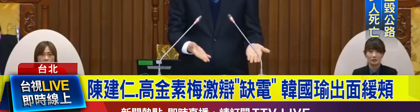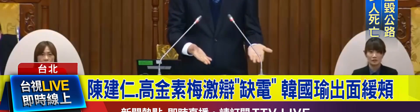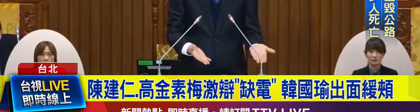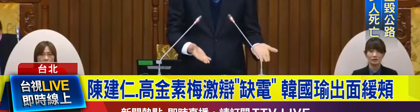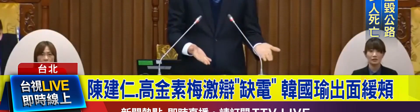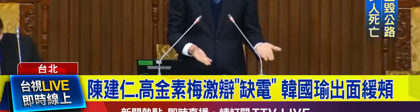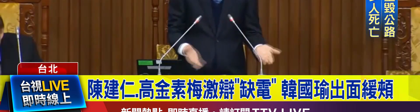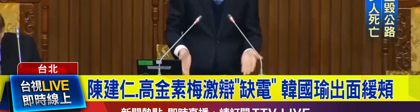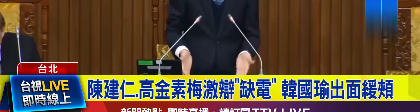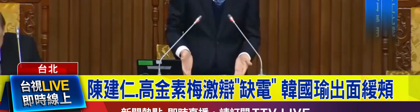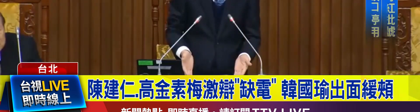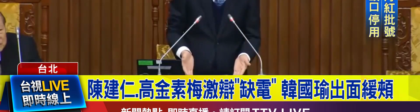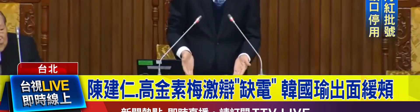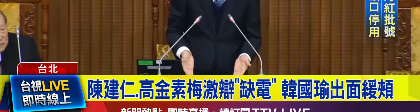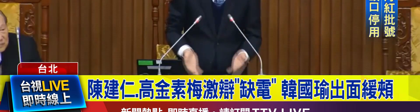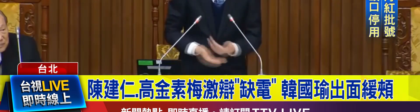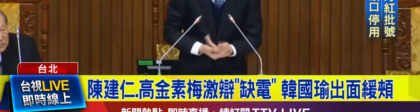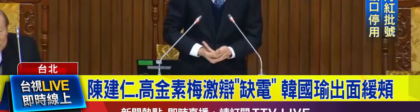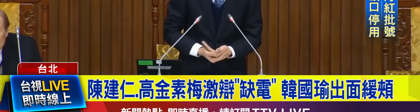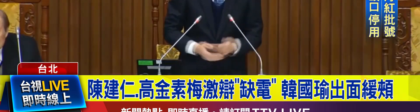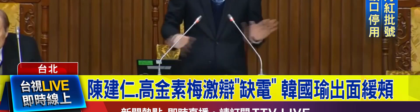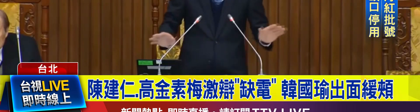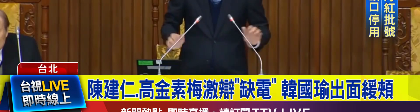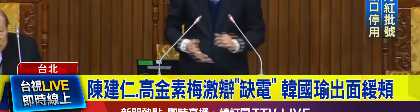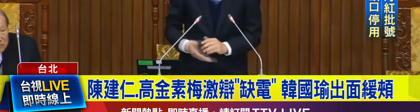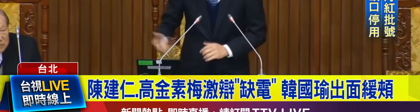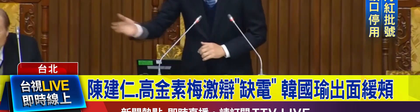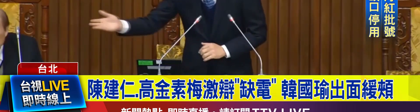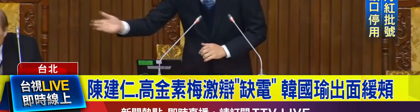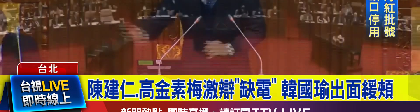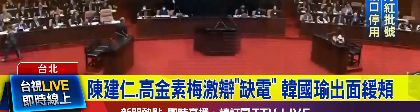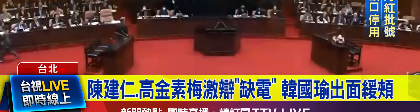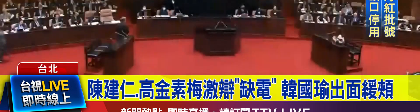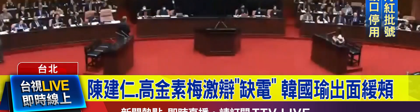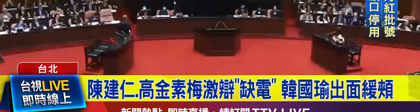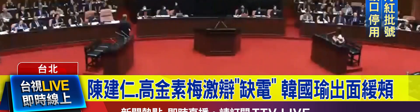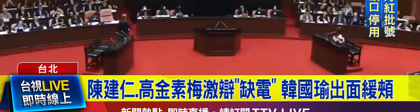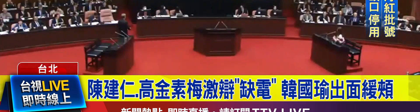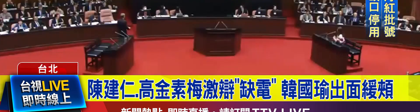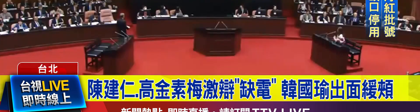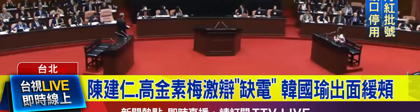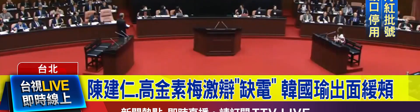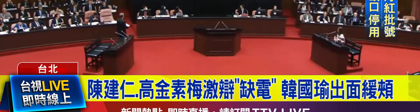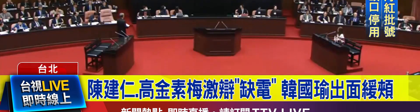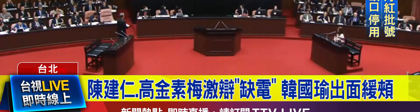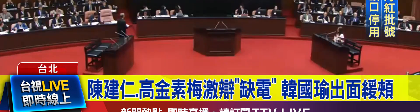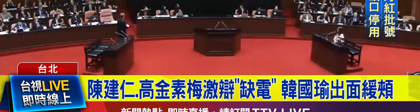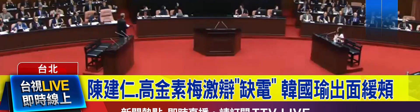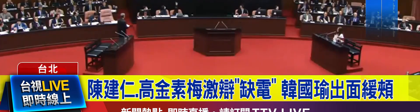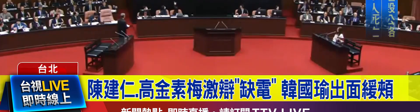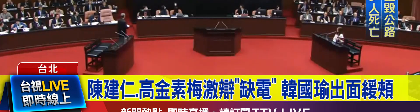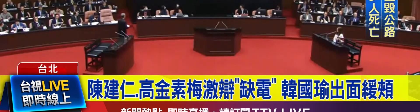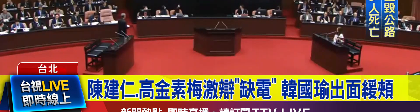正好时间到，不然我要 好的 大家。 好 ，OK， 谢谢， 谢 谢， 谢谢， 谢谢韩院长。